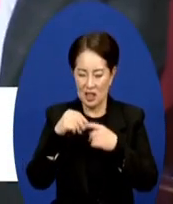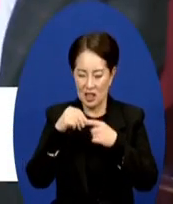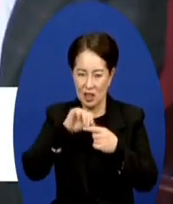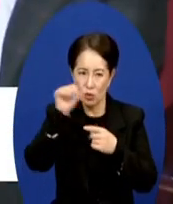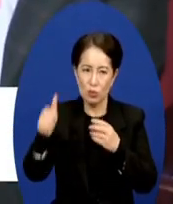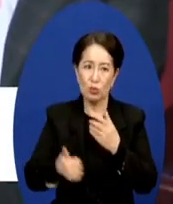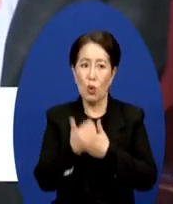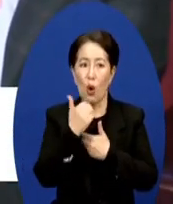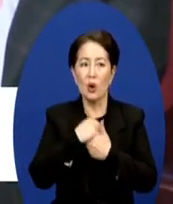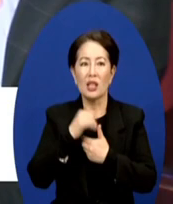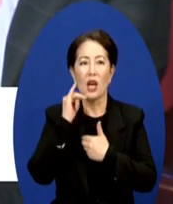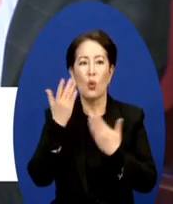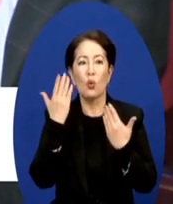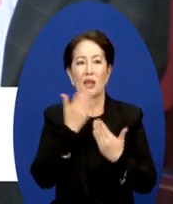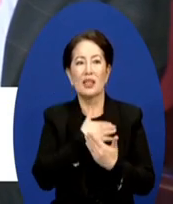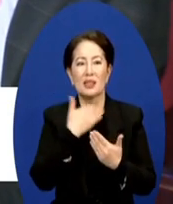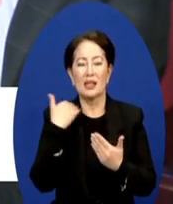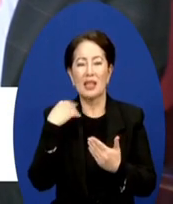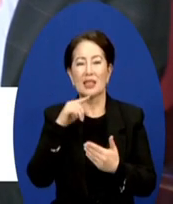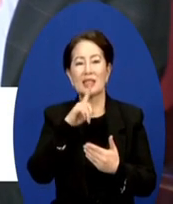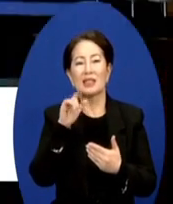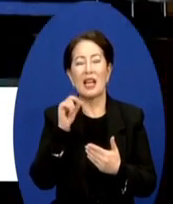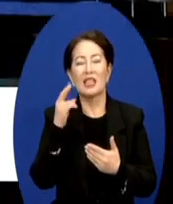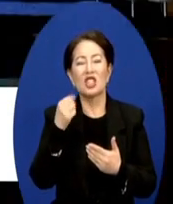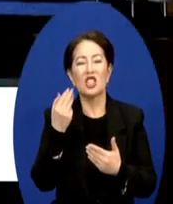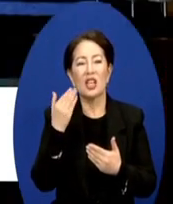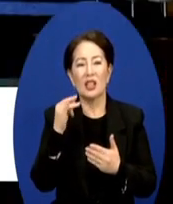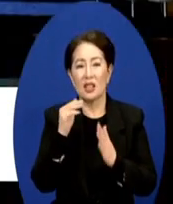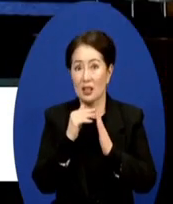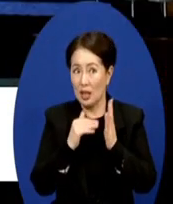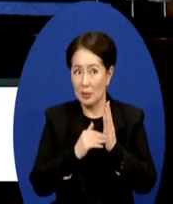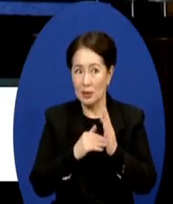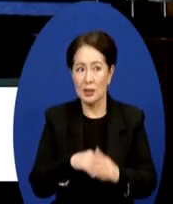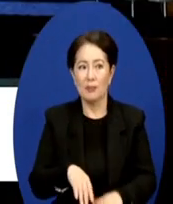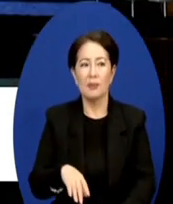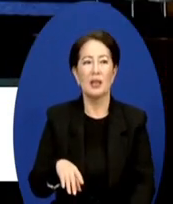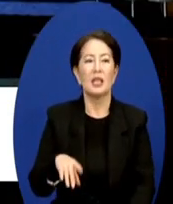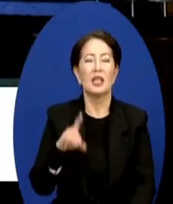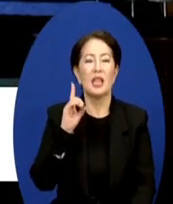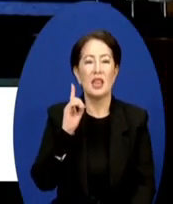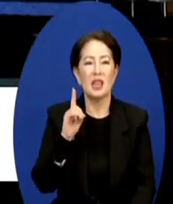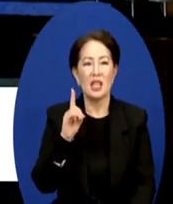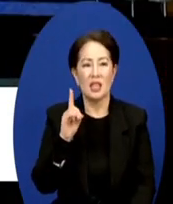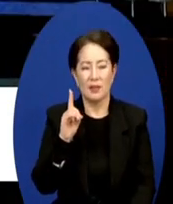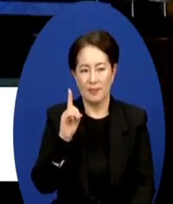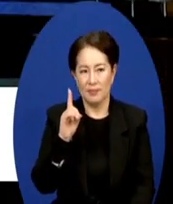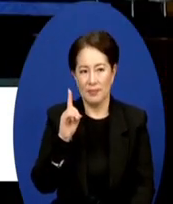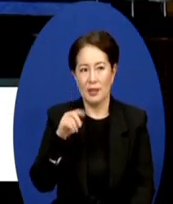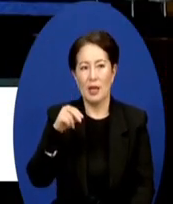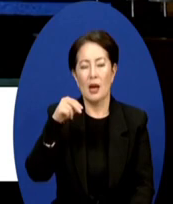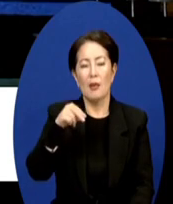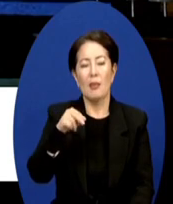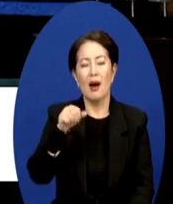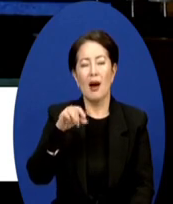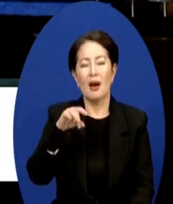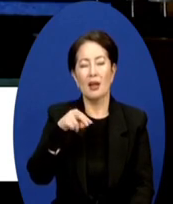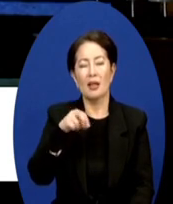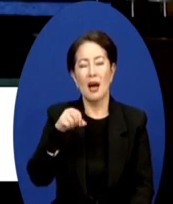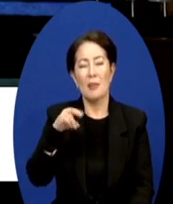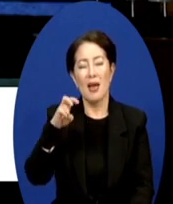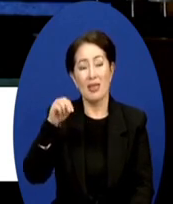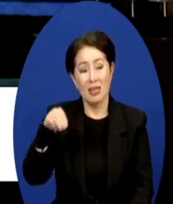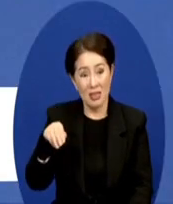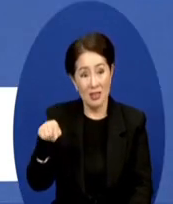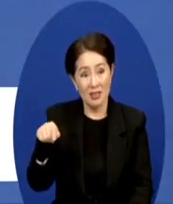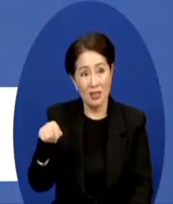гэж улсын хурлын дарга Зандан Шатар тайлбарлаж байна. За Ди парламентын төслийн маань тэгэхээр гол нэгдэх зорилго бол хууль тогтоох